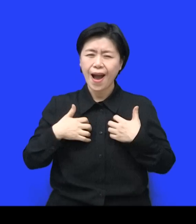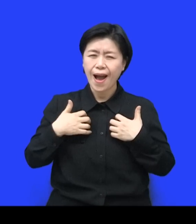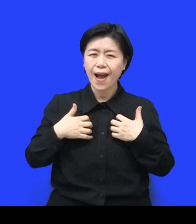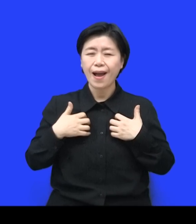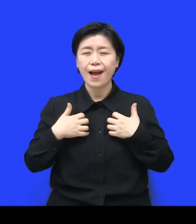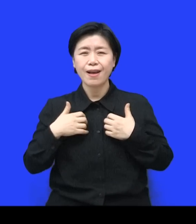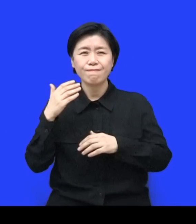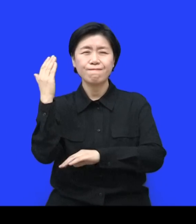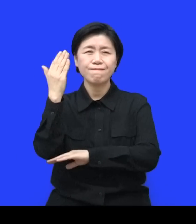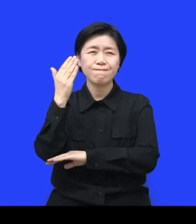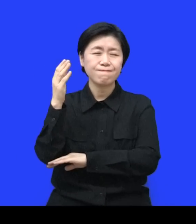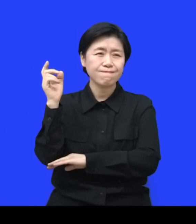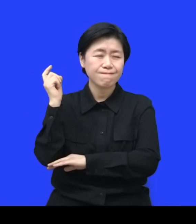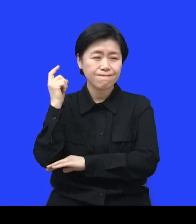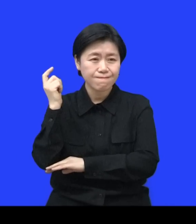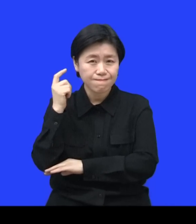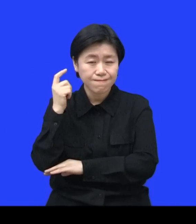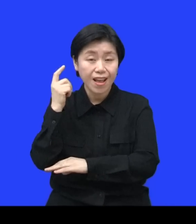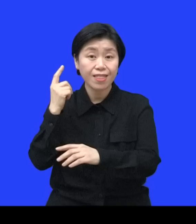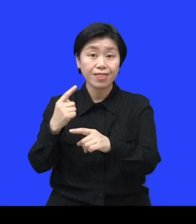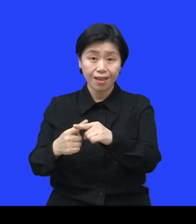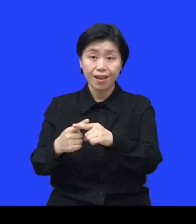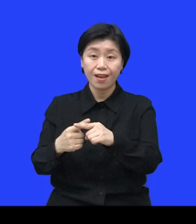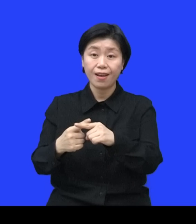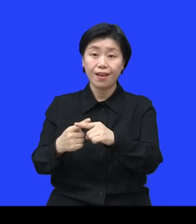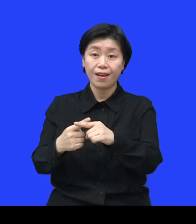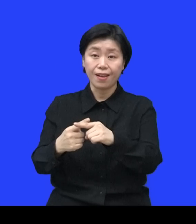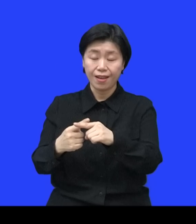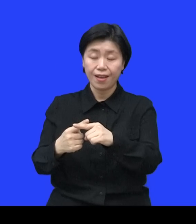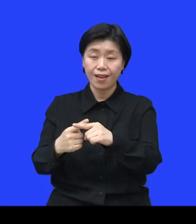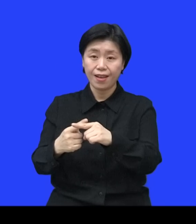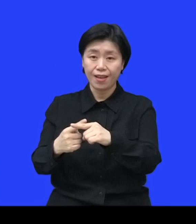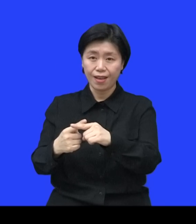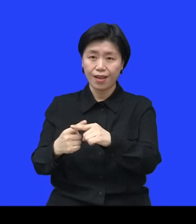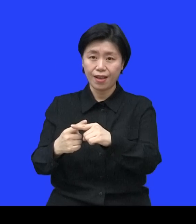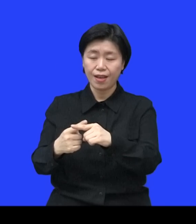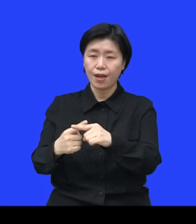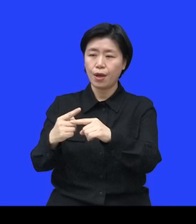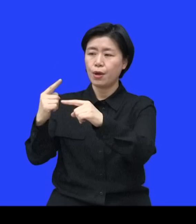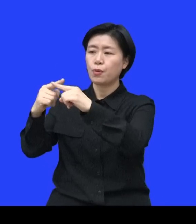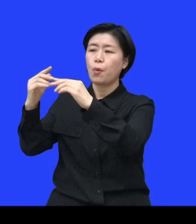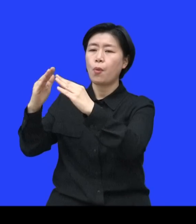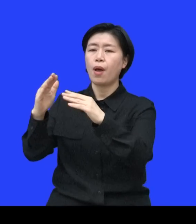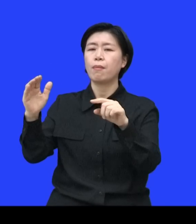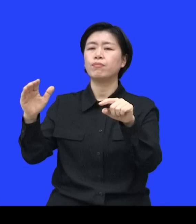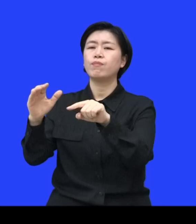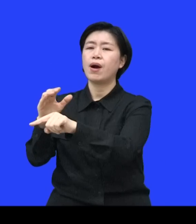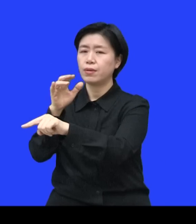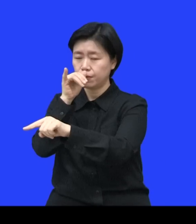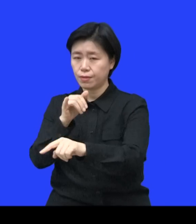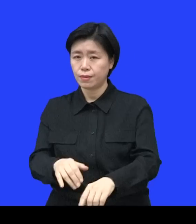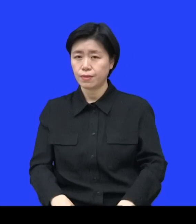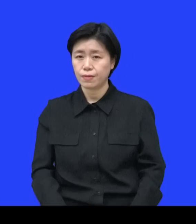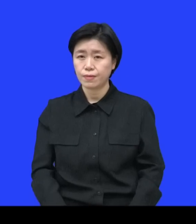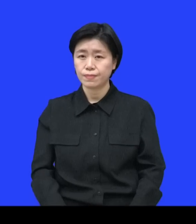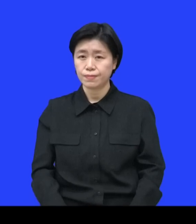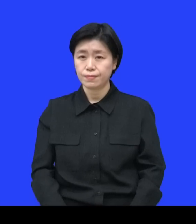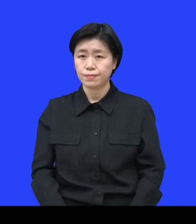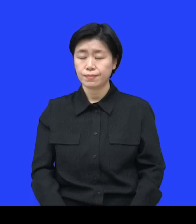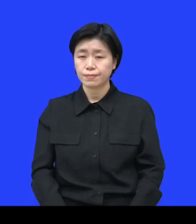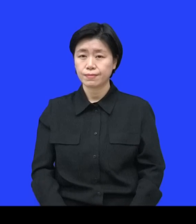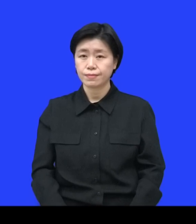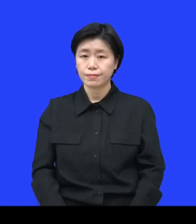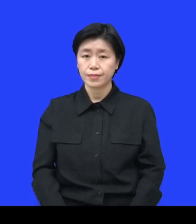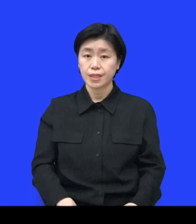하면서 계속 듣다가 어느새 그 사람이 그 설교자 앞에 가서 앉아 있는 거예요. 그러니까 결국은 하나님께서